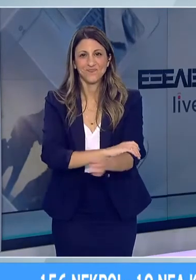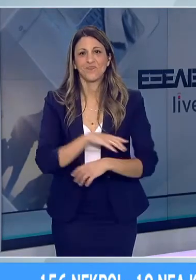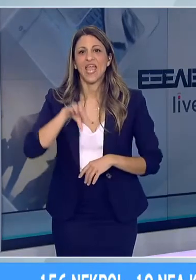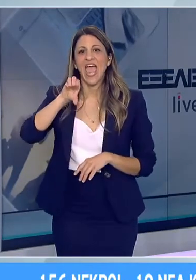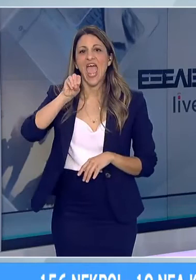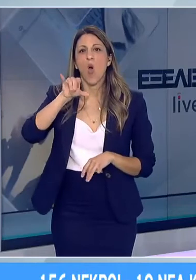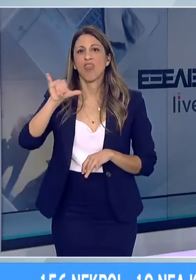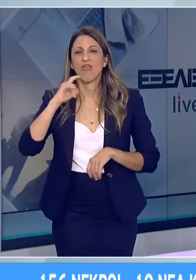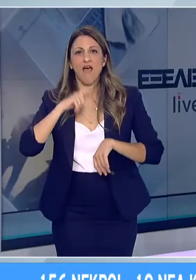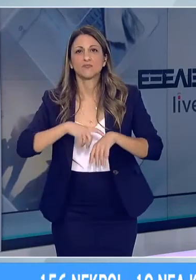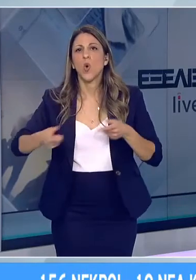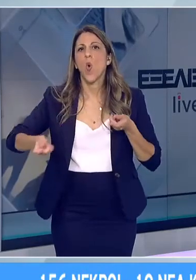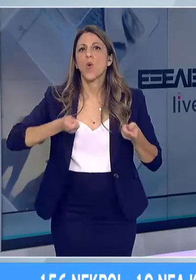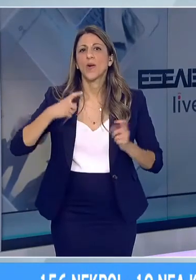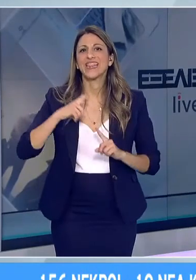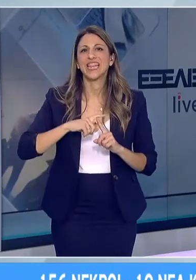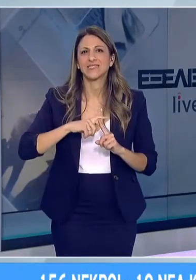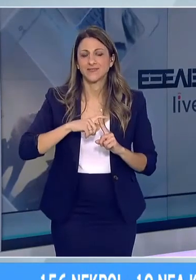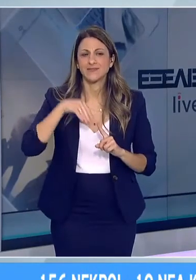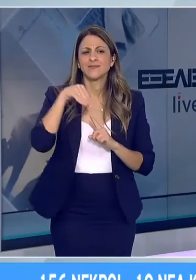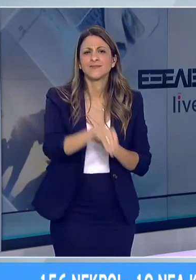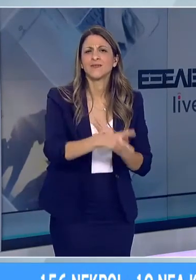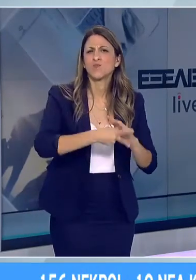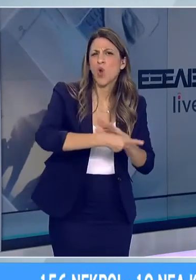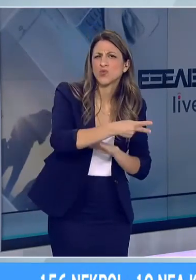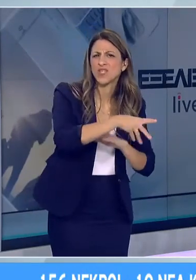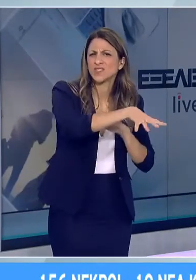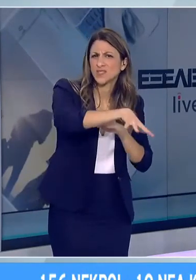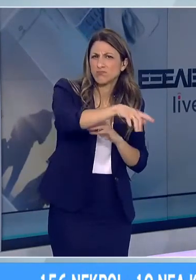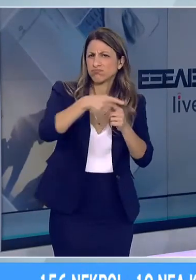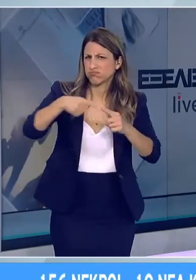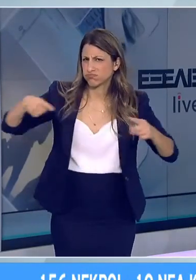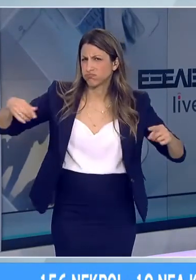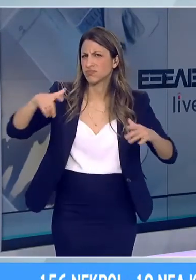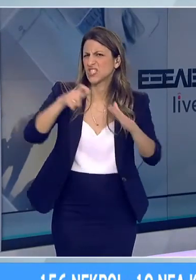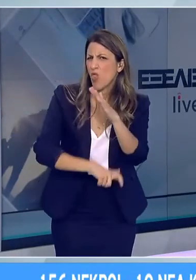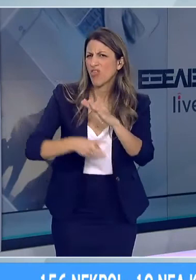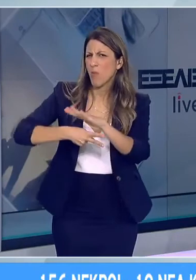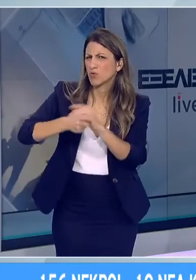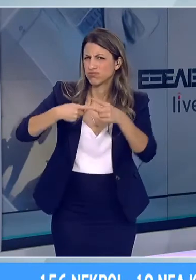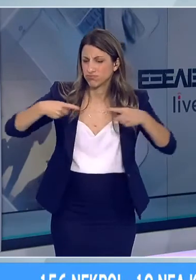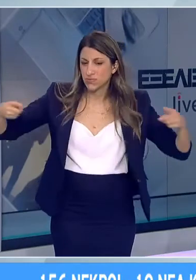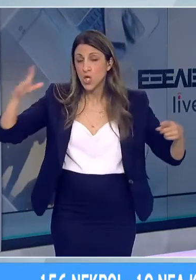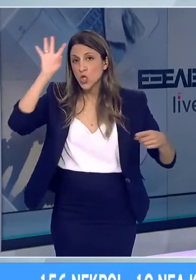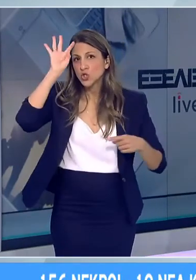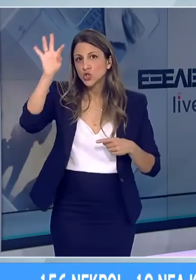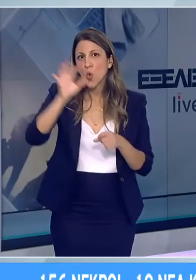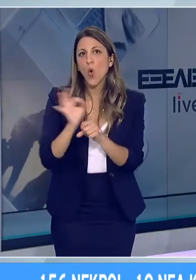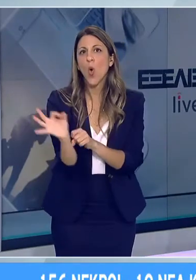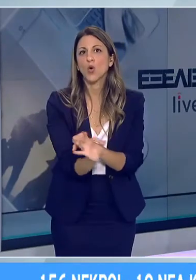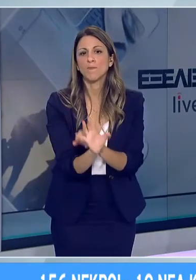τη διενέργεια τεστ σε κλειστές δομές όπου φιλοξενούνται ευάλωτες ομάδες έχει σκοπό να προλάβει τυχόν διασπορά της νόσου και άλλες μαζικές